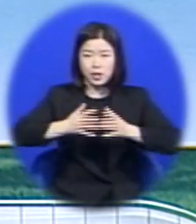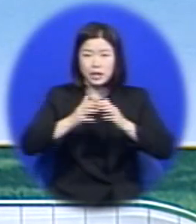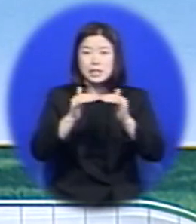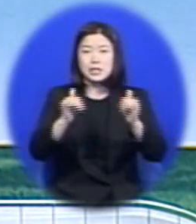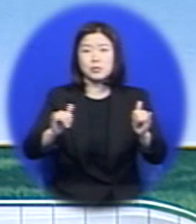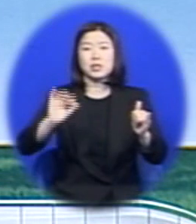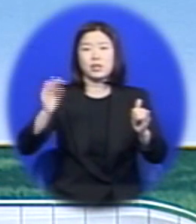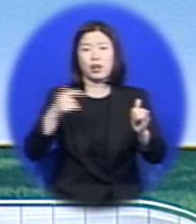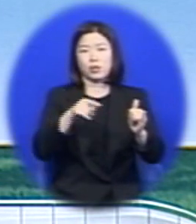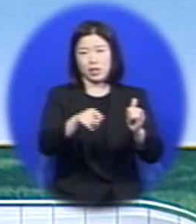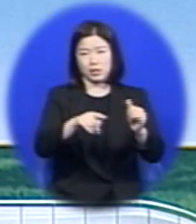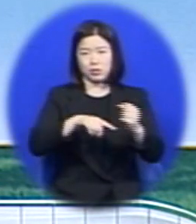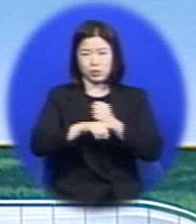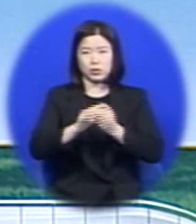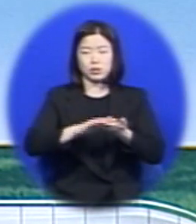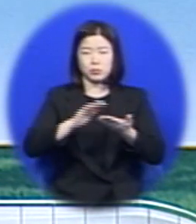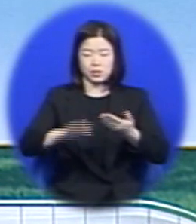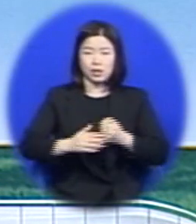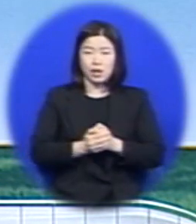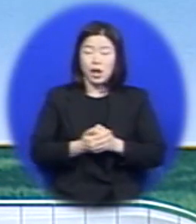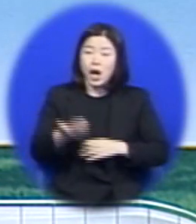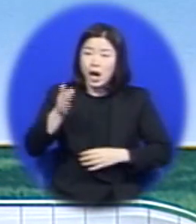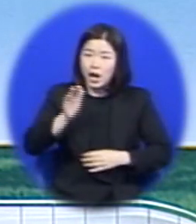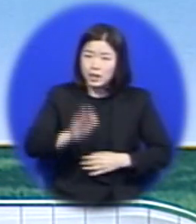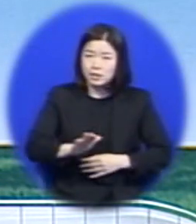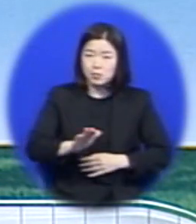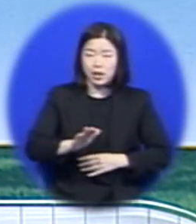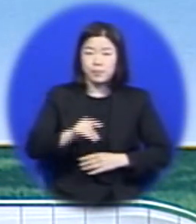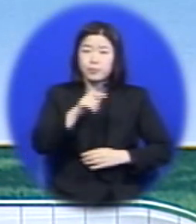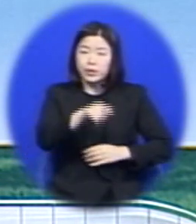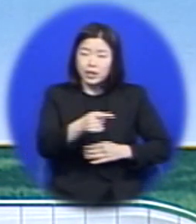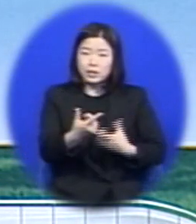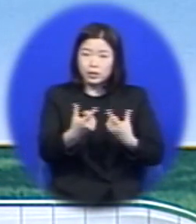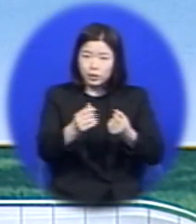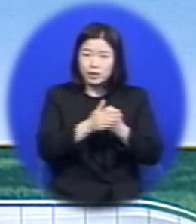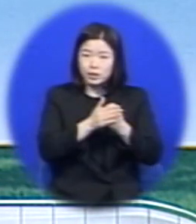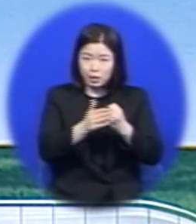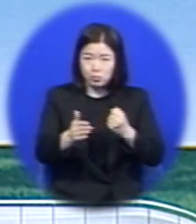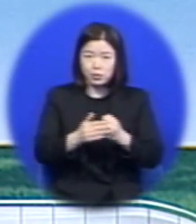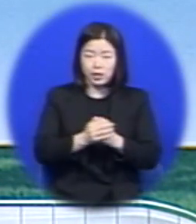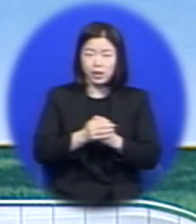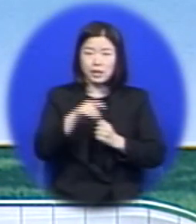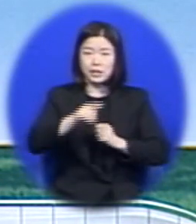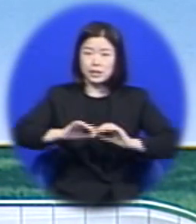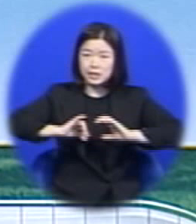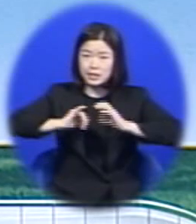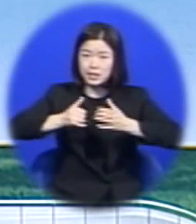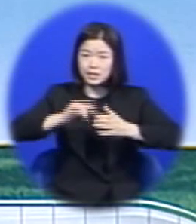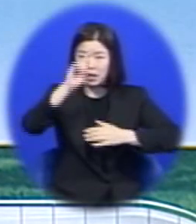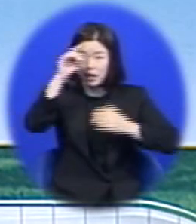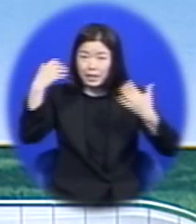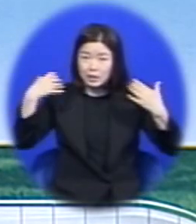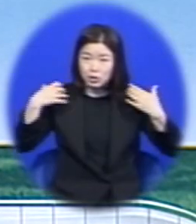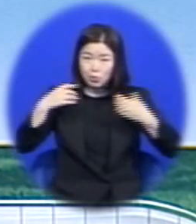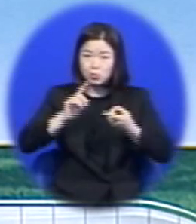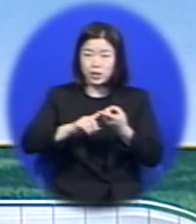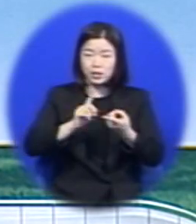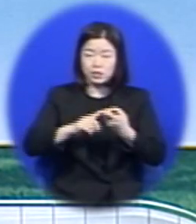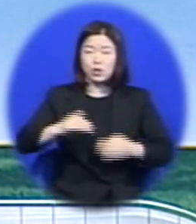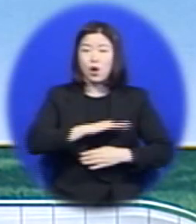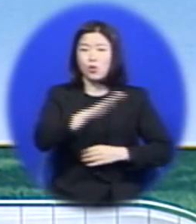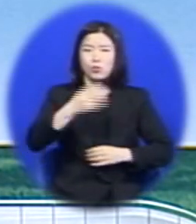겁니다. 그렇지만 그렇기 때문에 이 세상 정부에 대해서